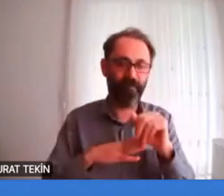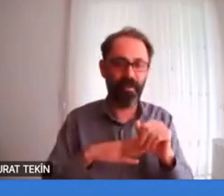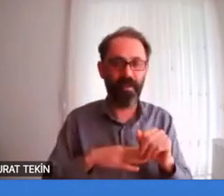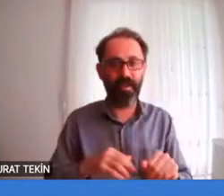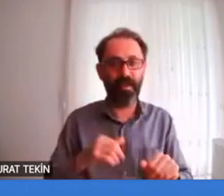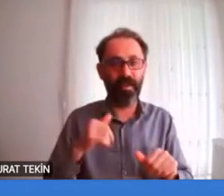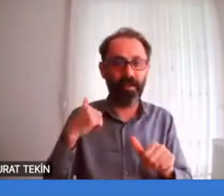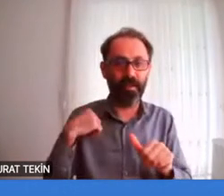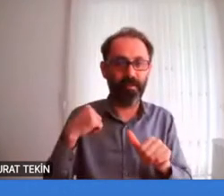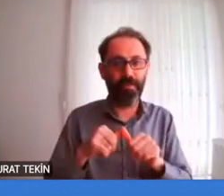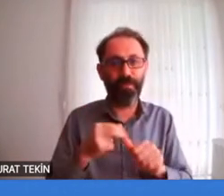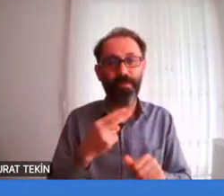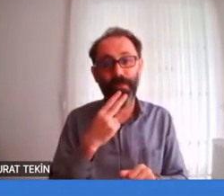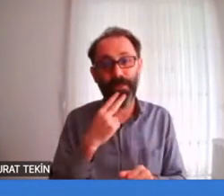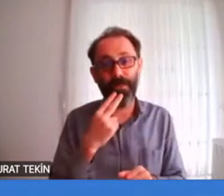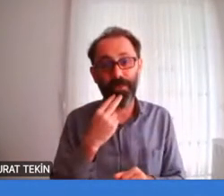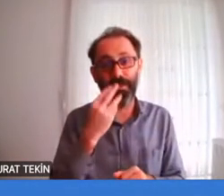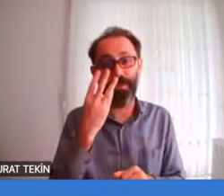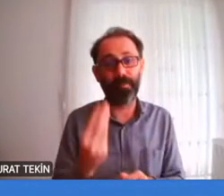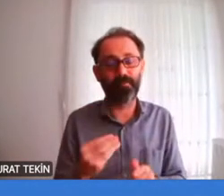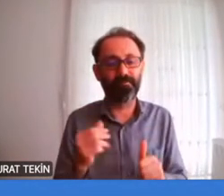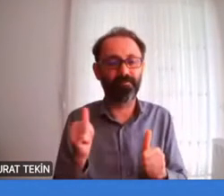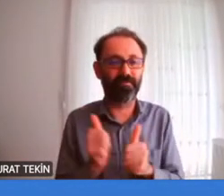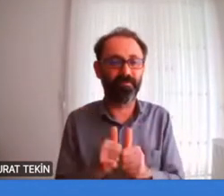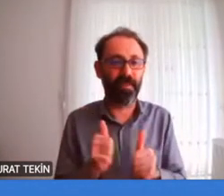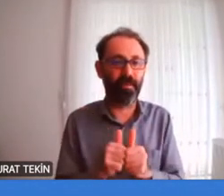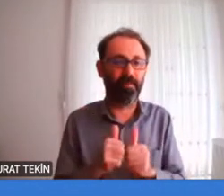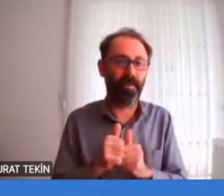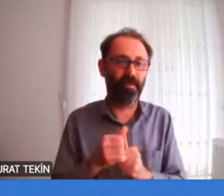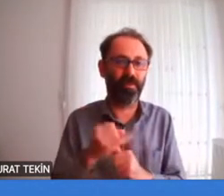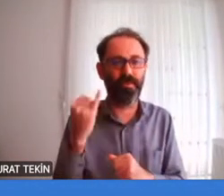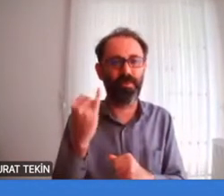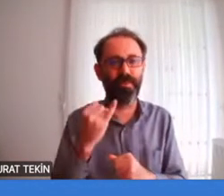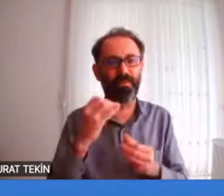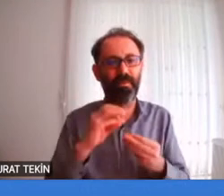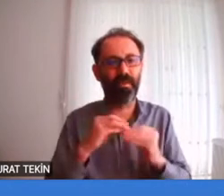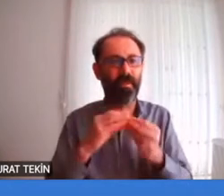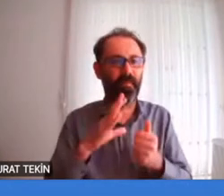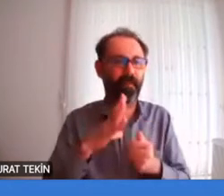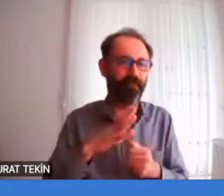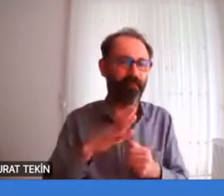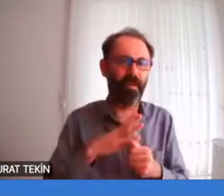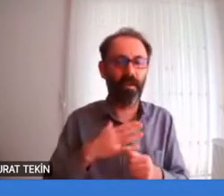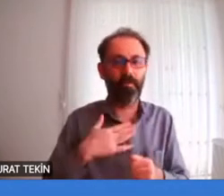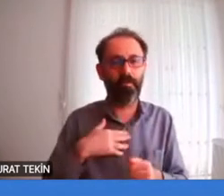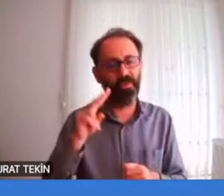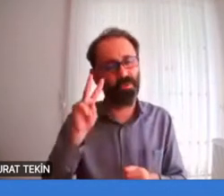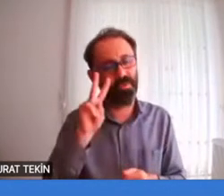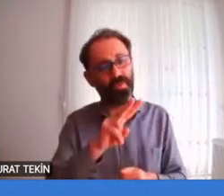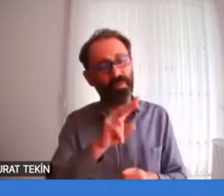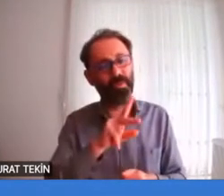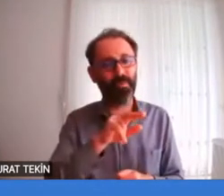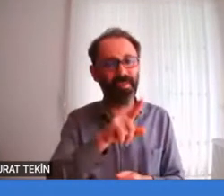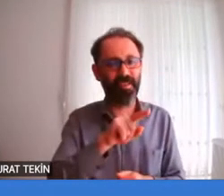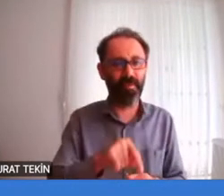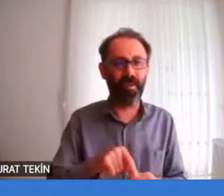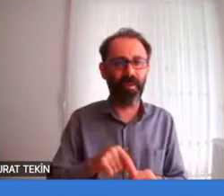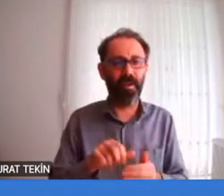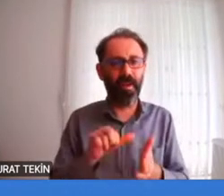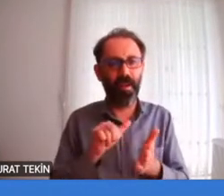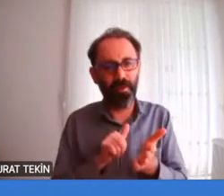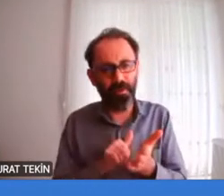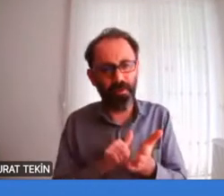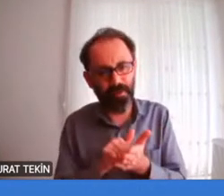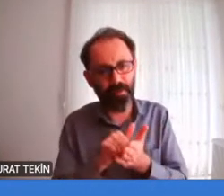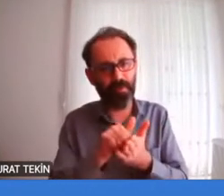Yine kadın olmakla ilgili birçok dezavantajla da karşılaşılabiliyor. Ve gördüğüm kadarıyla bunların hepsinin